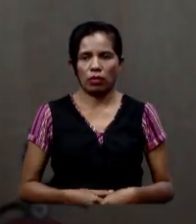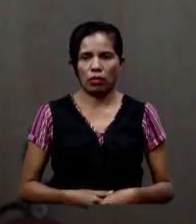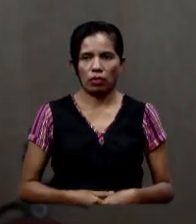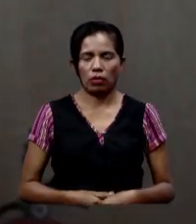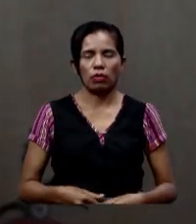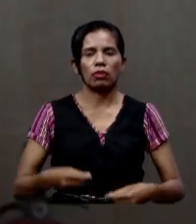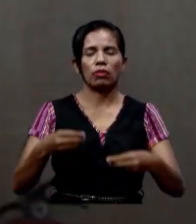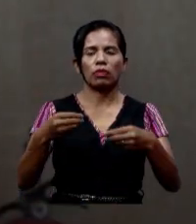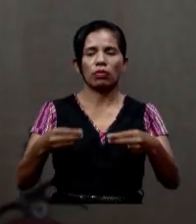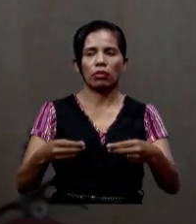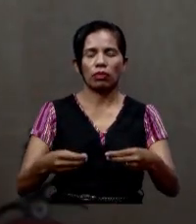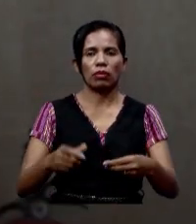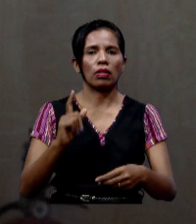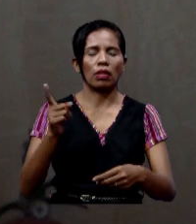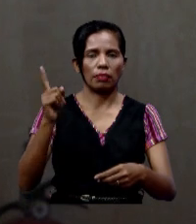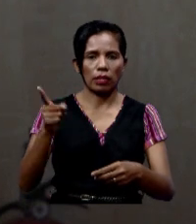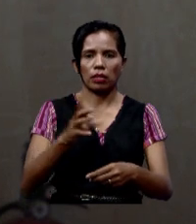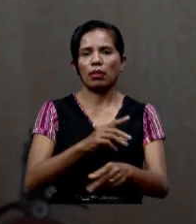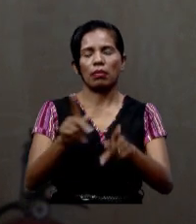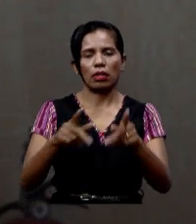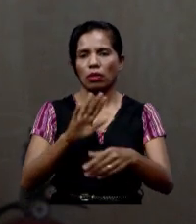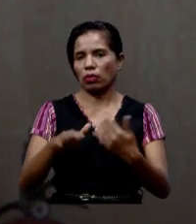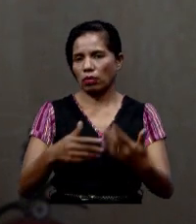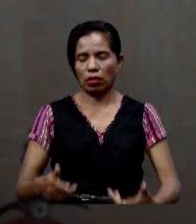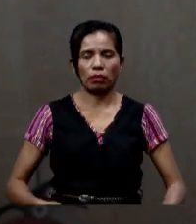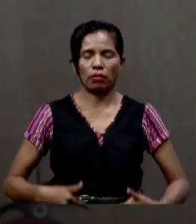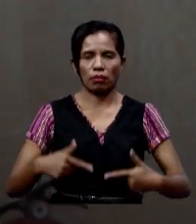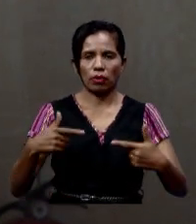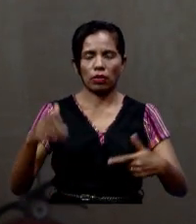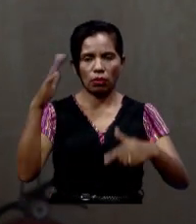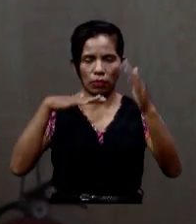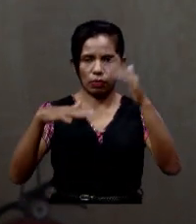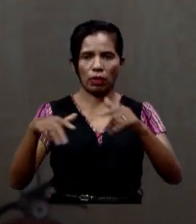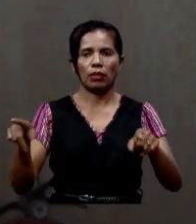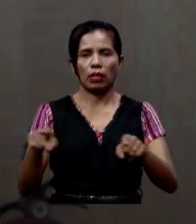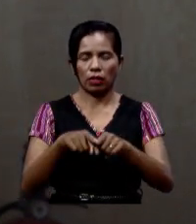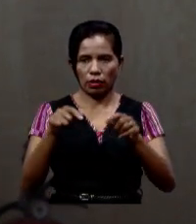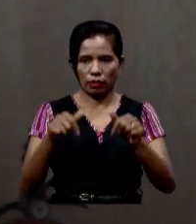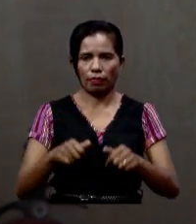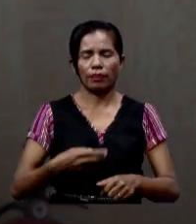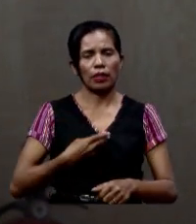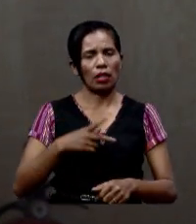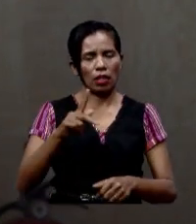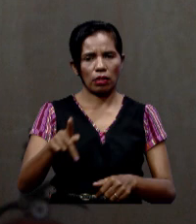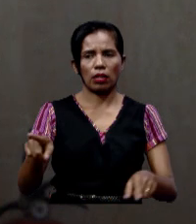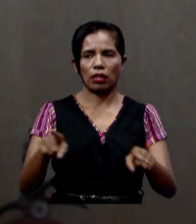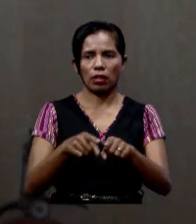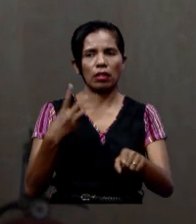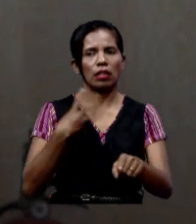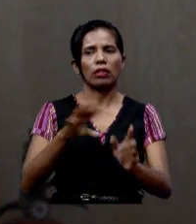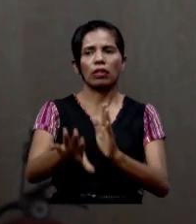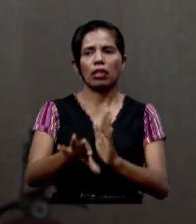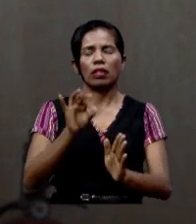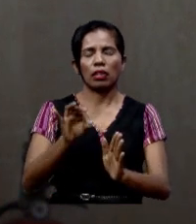presaun fo amiasa ba ema seluk ni moris fo acontece ide nene ha halo kidan sene kalau ita atu hetan